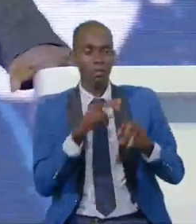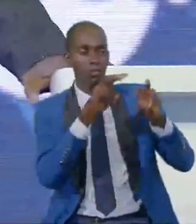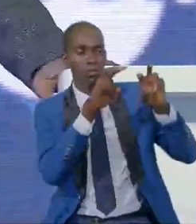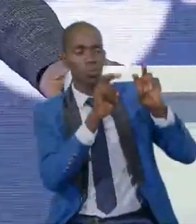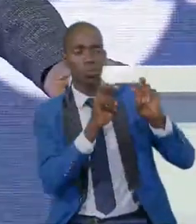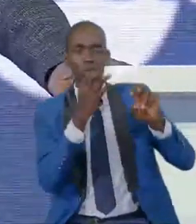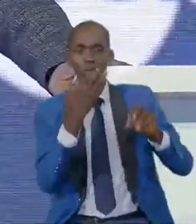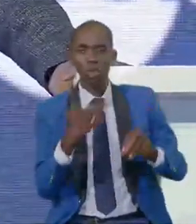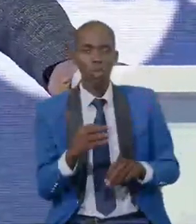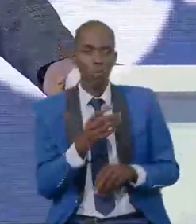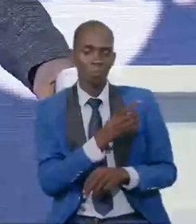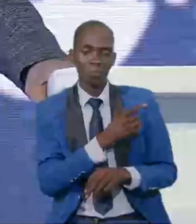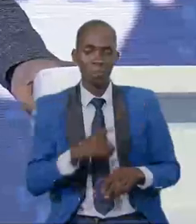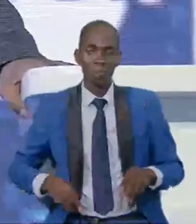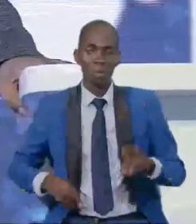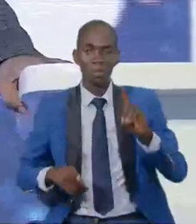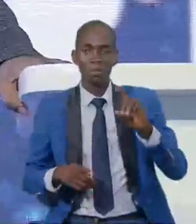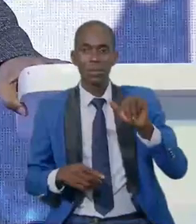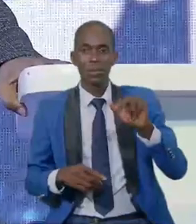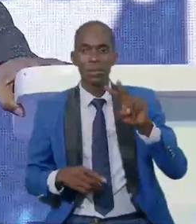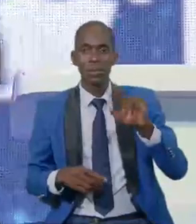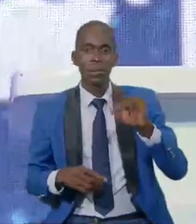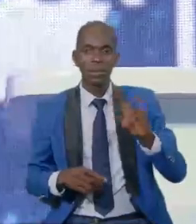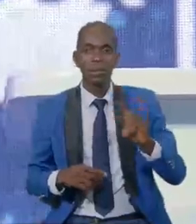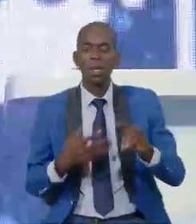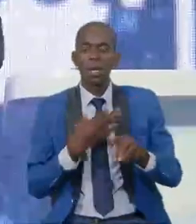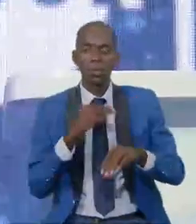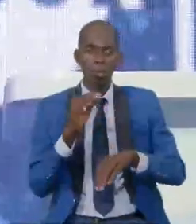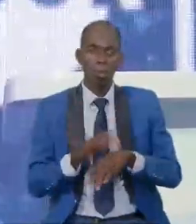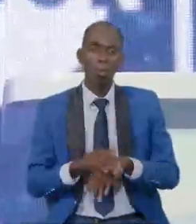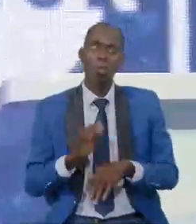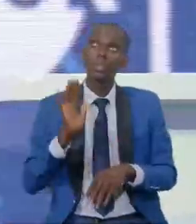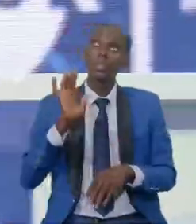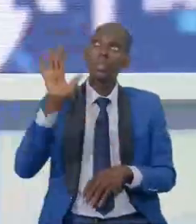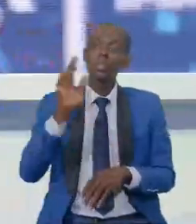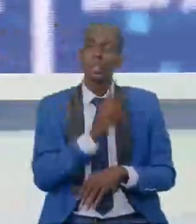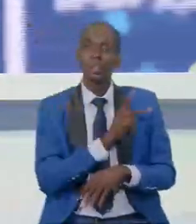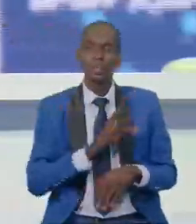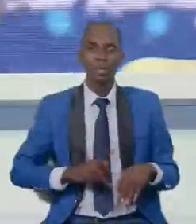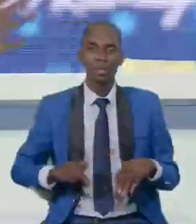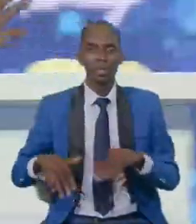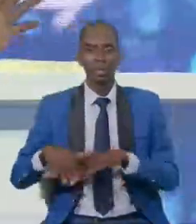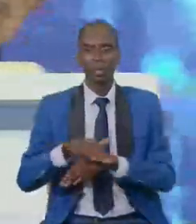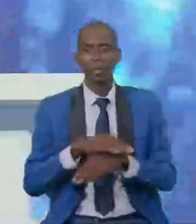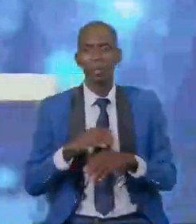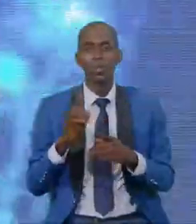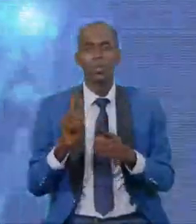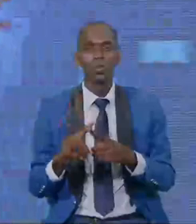au trône de David et à son royaume,